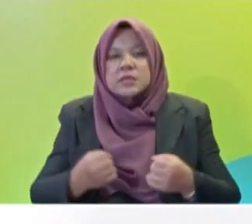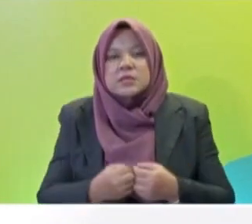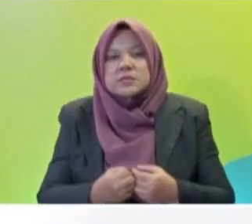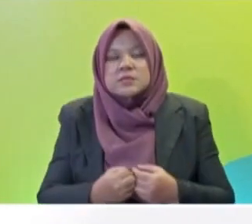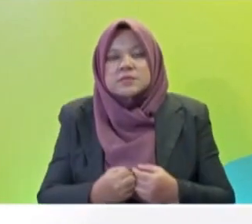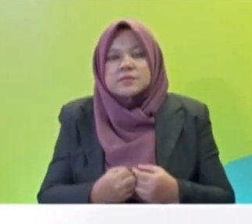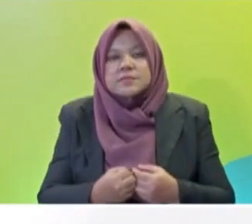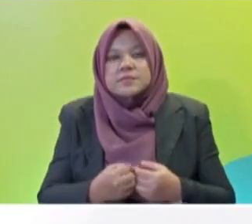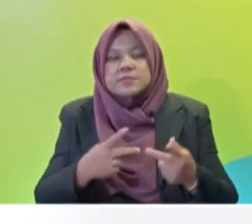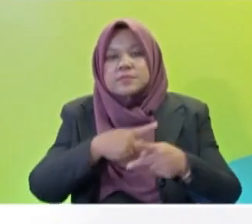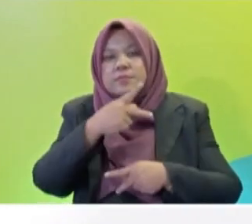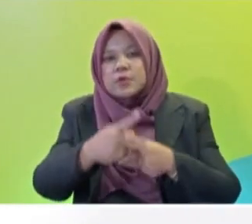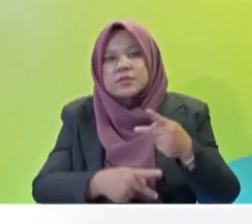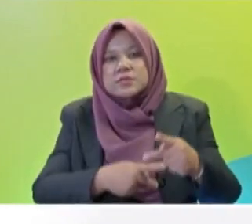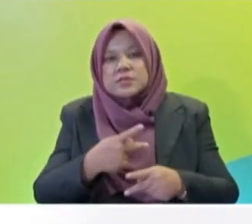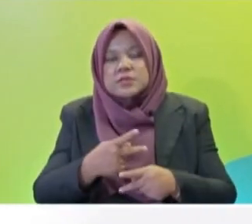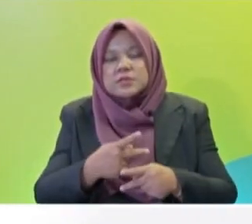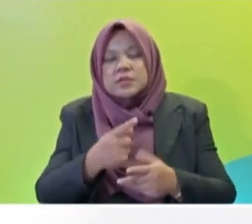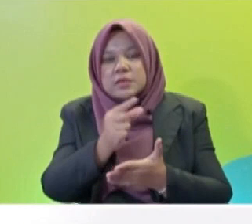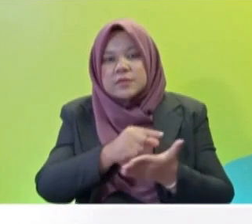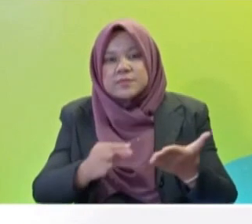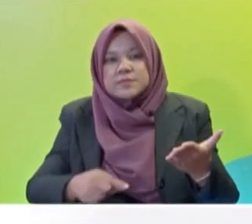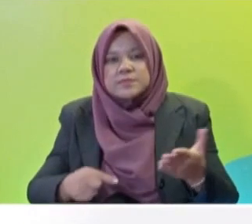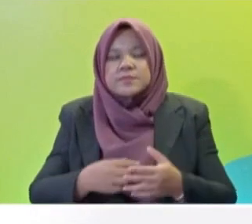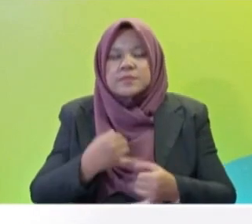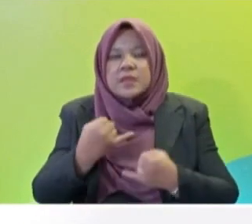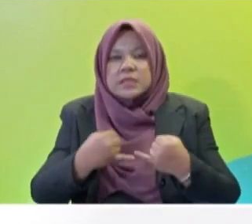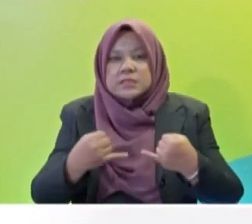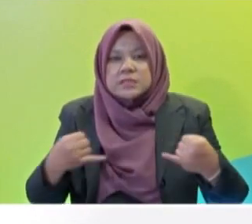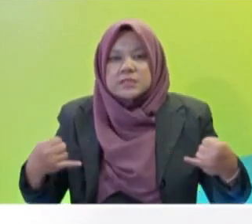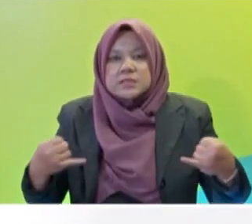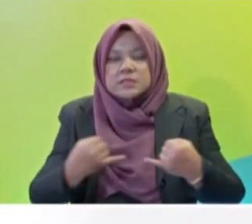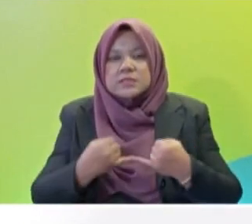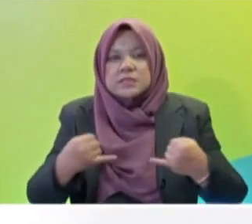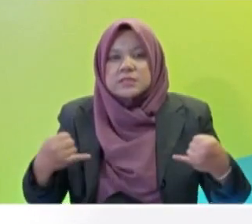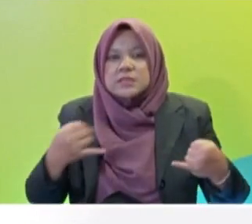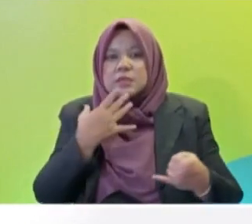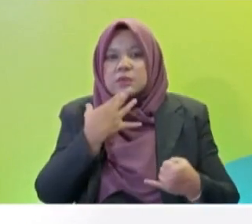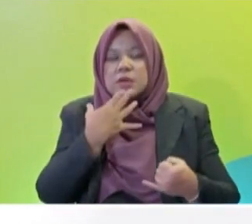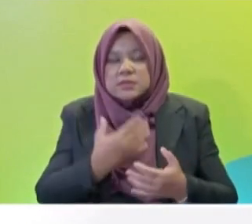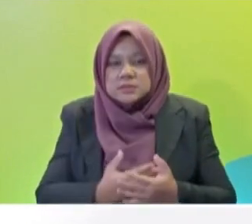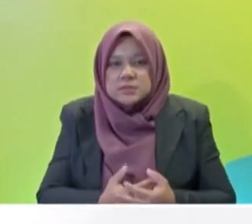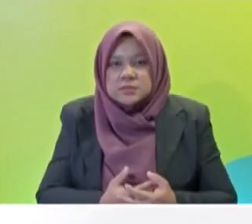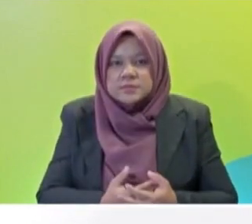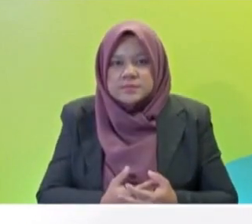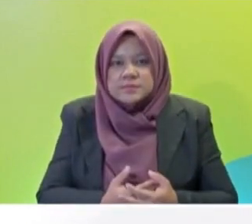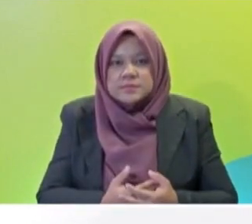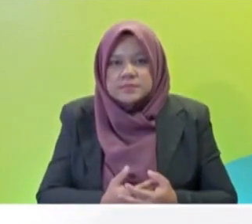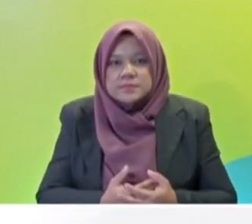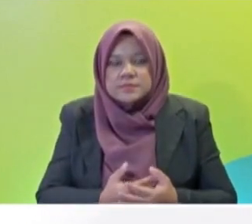proses bentuk grafik jenis-jenis warna roda warna